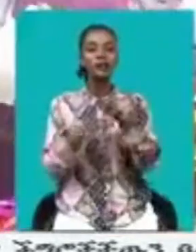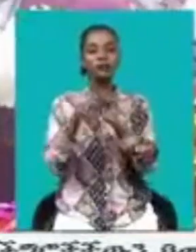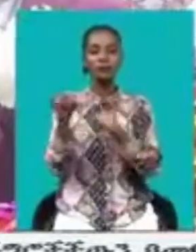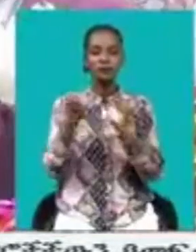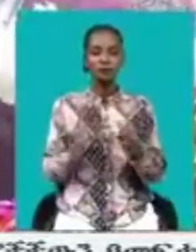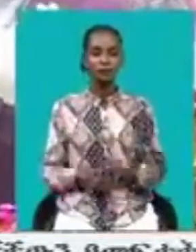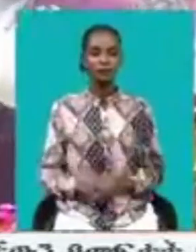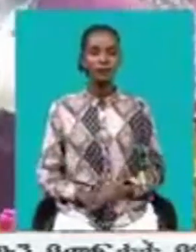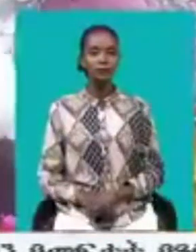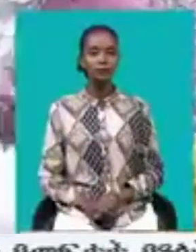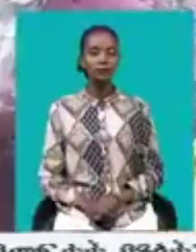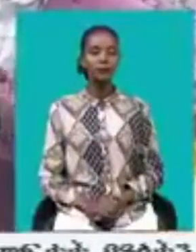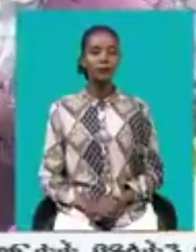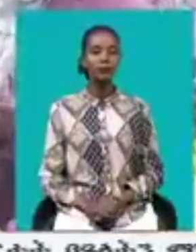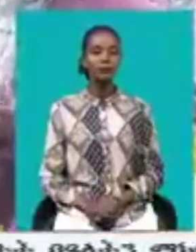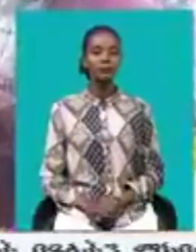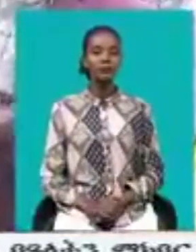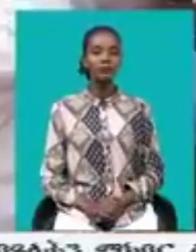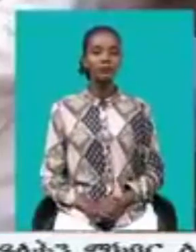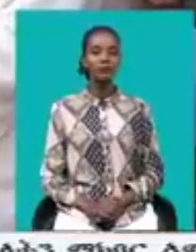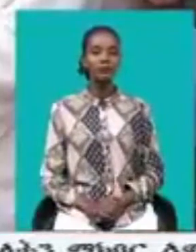አድርጓል።